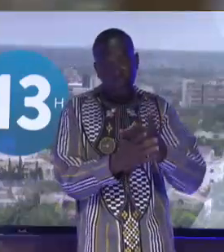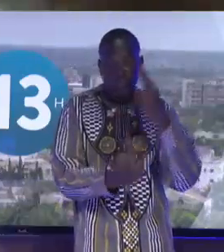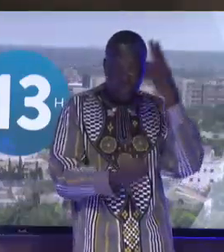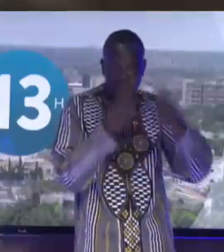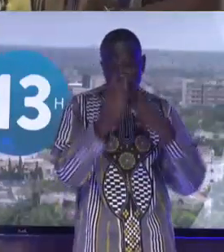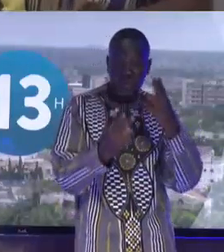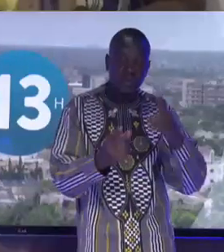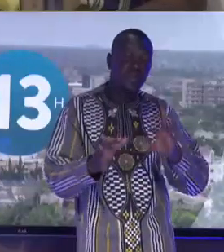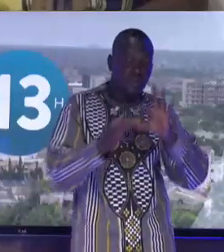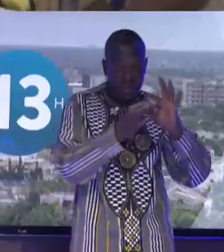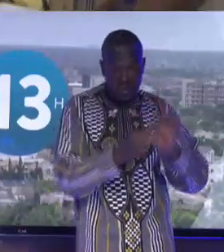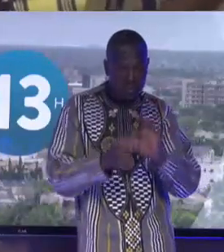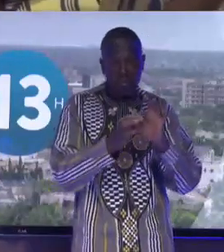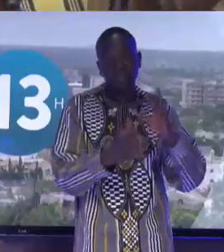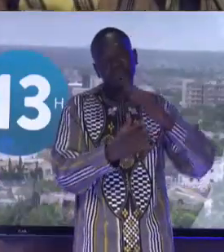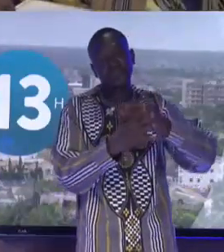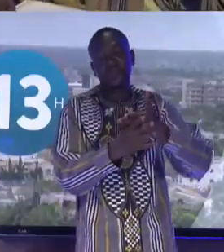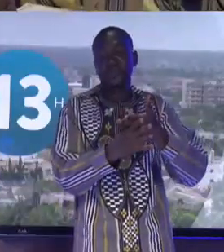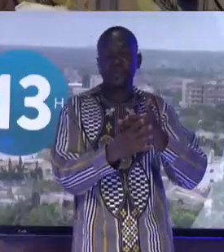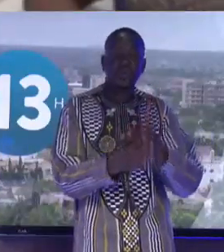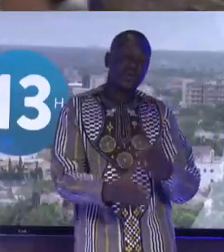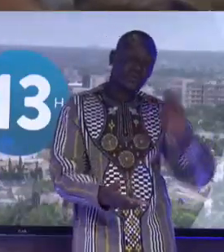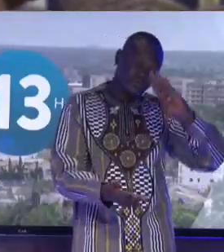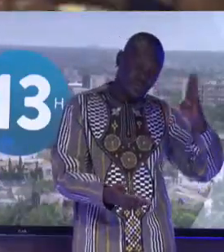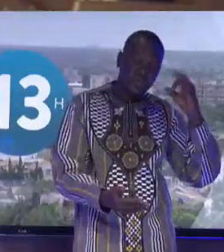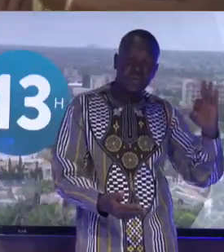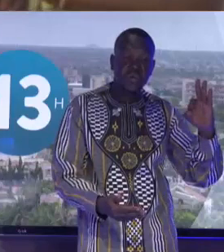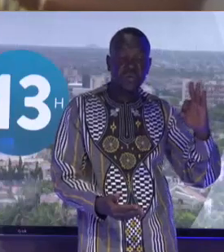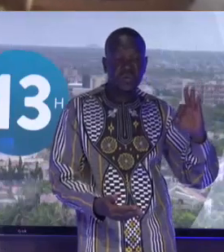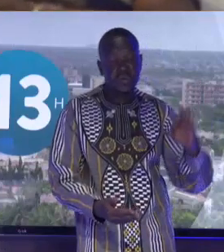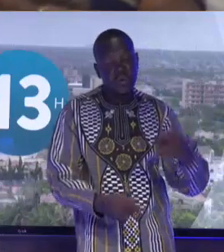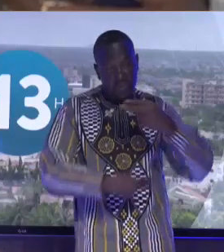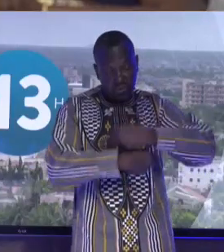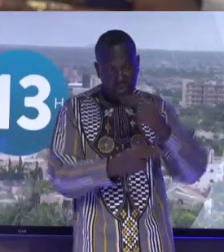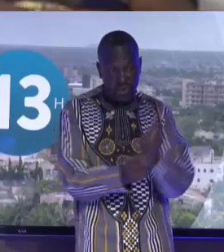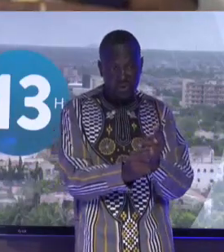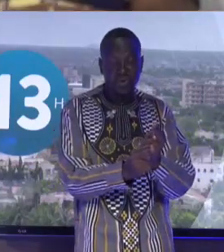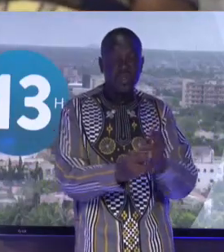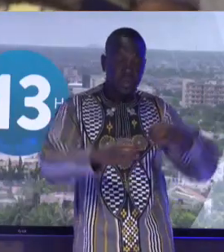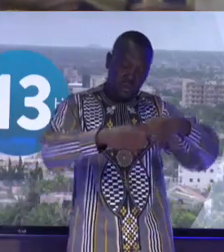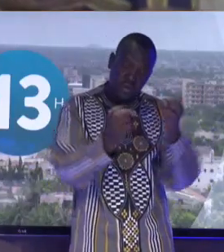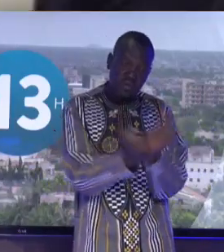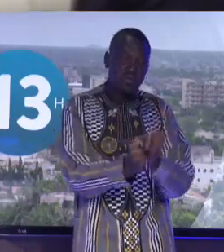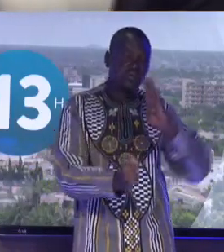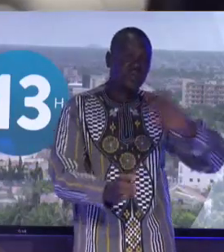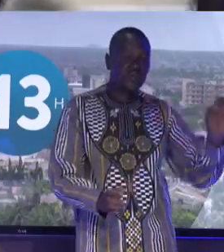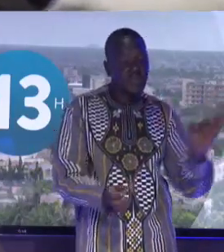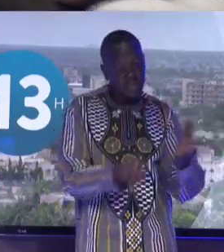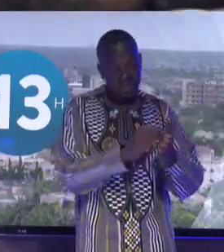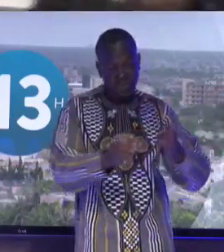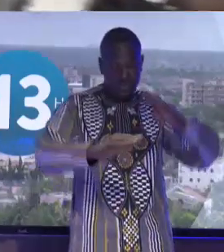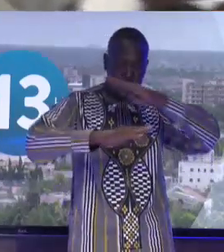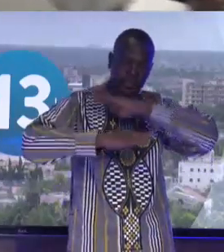la coopération entre le Burkina et cette organisation mondiale humanitaire. La délégation burkinabé note avec